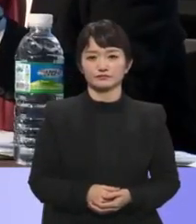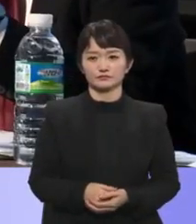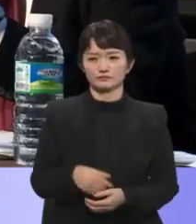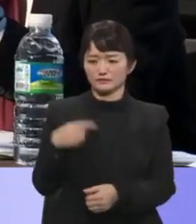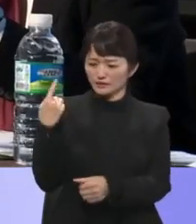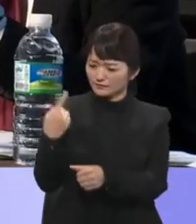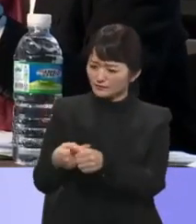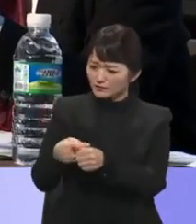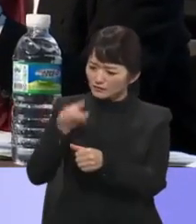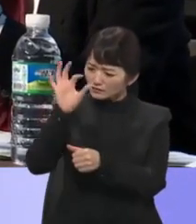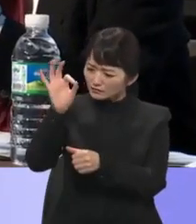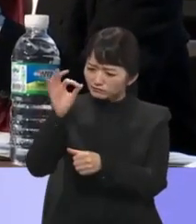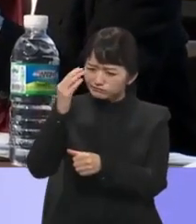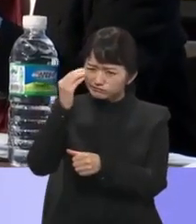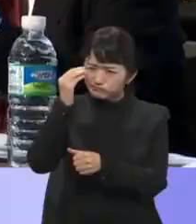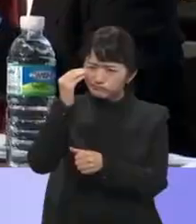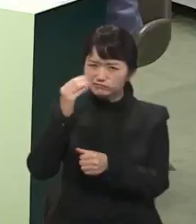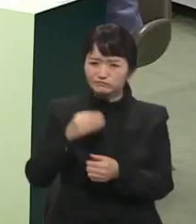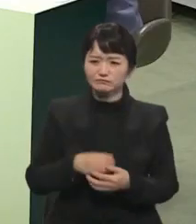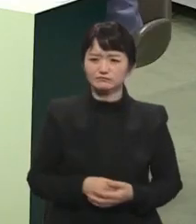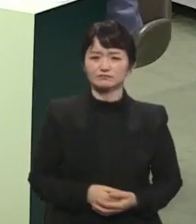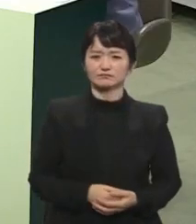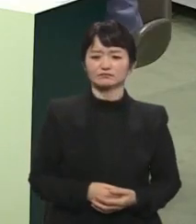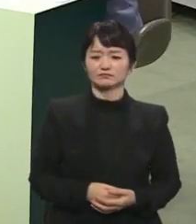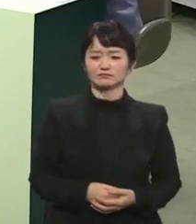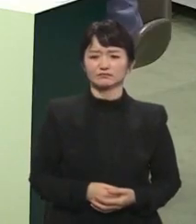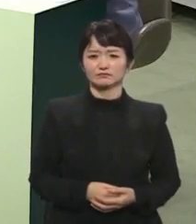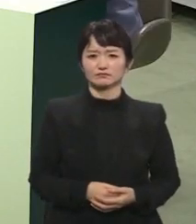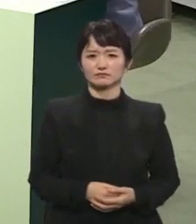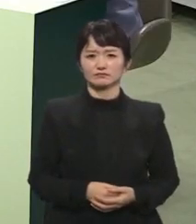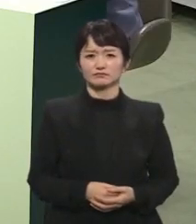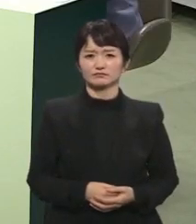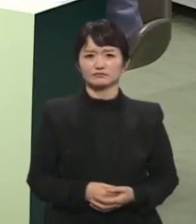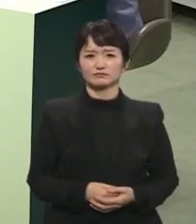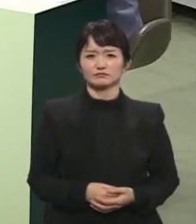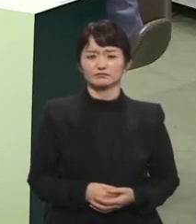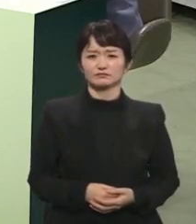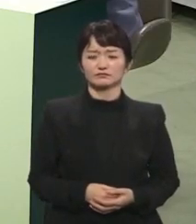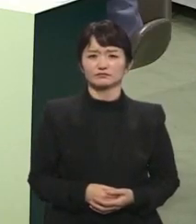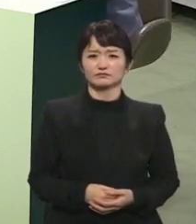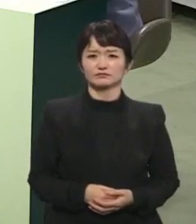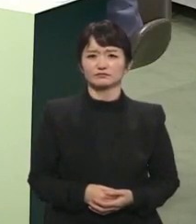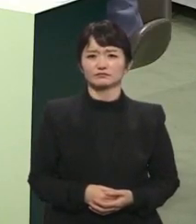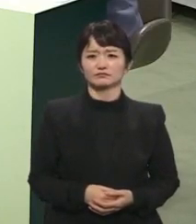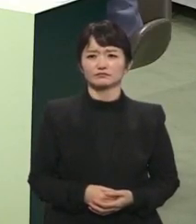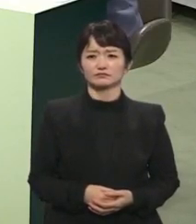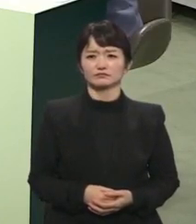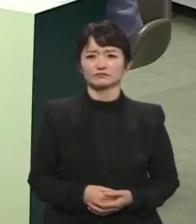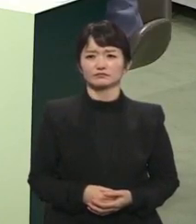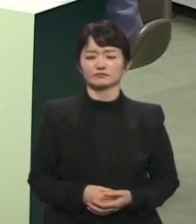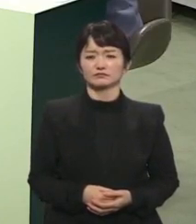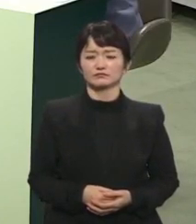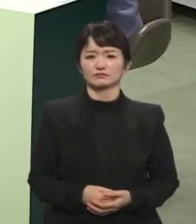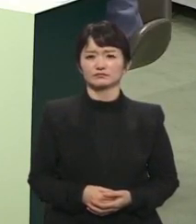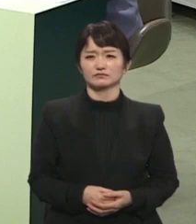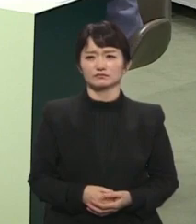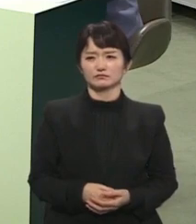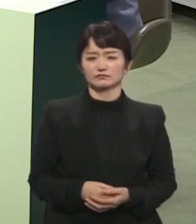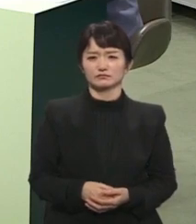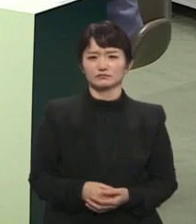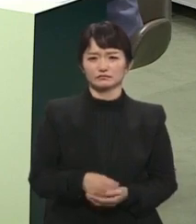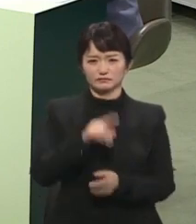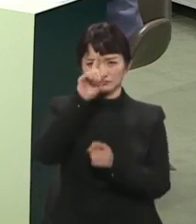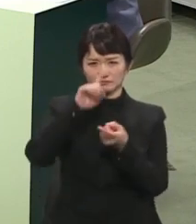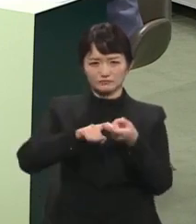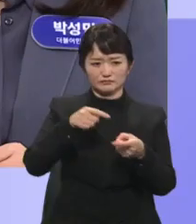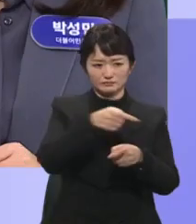네 오히려 좀 어떤 일종의 비명의 구심점이 될까 좀 우려해서 더 세게 나온다 제 생각에는 예 굉장히